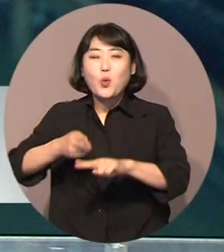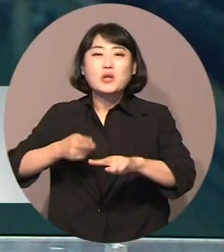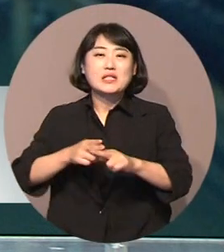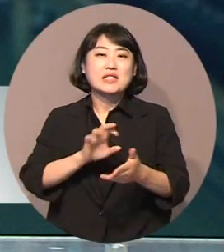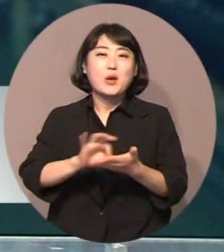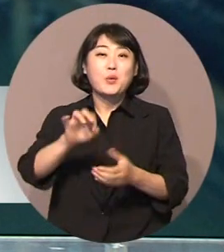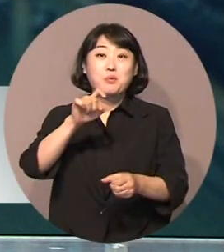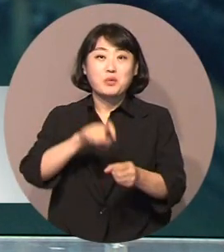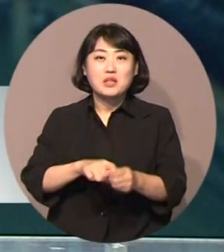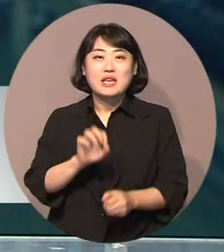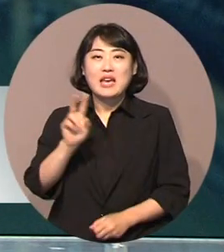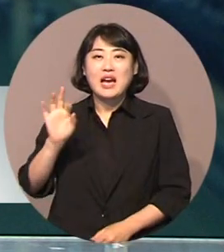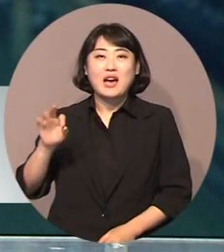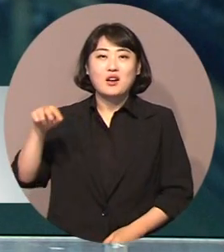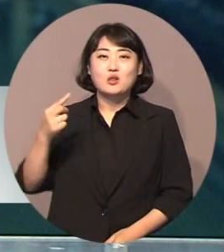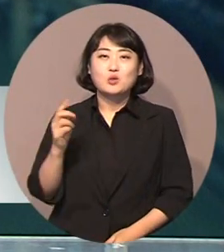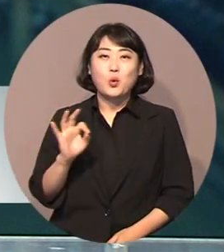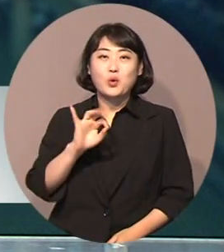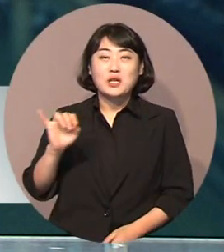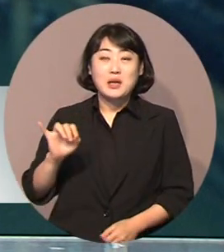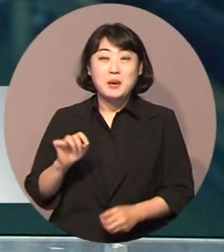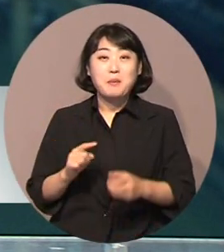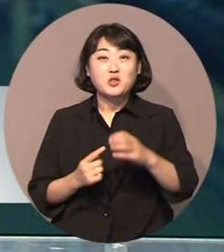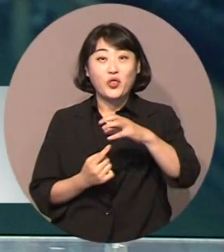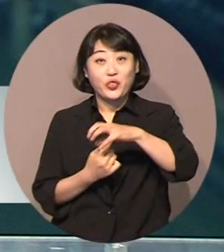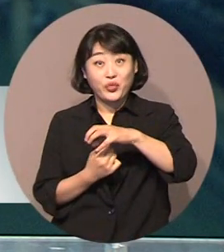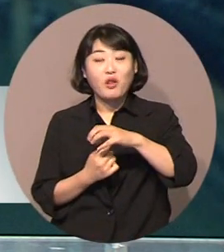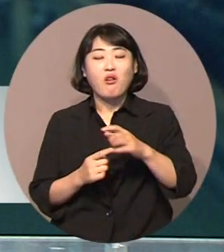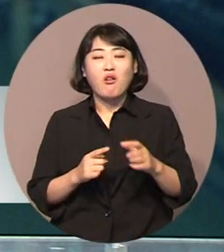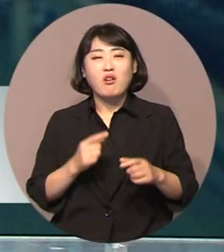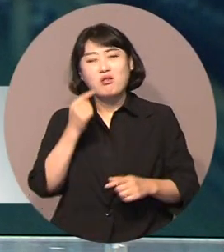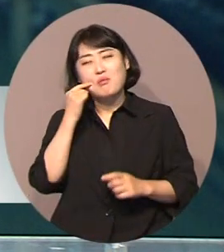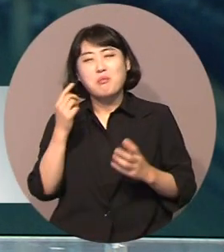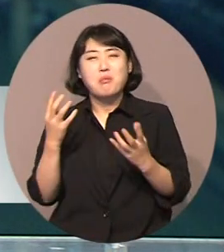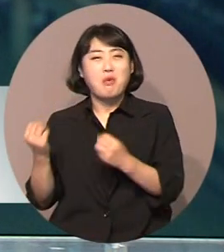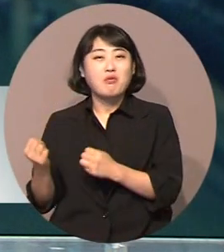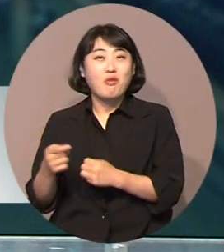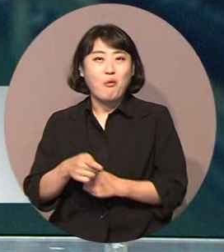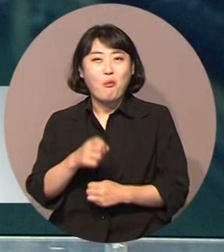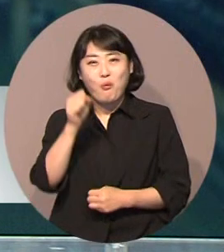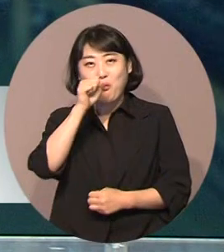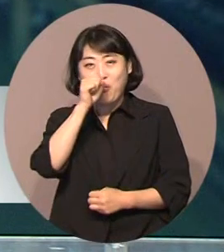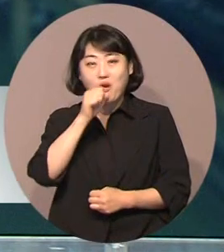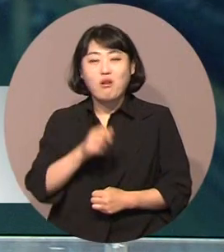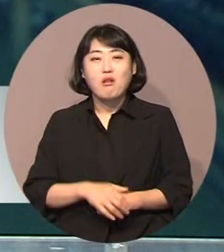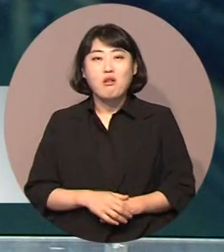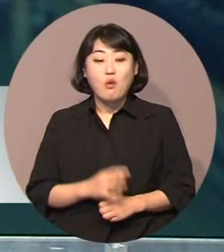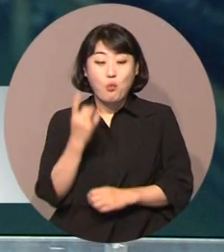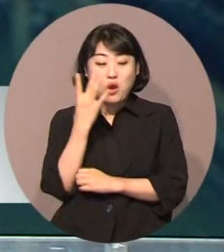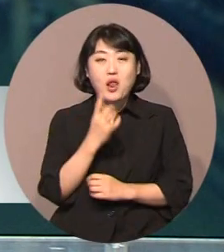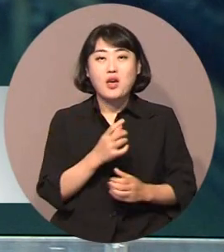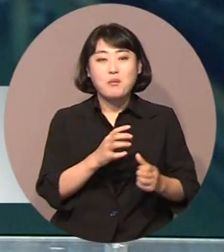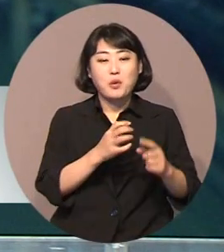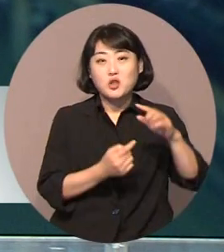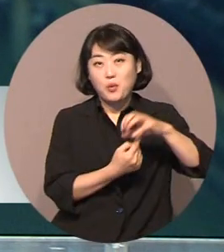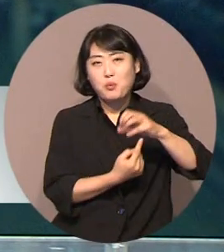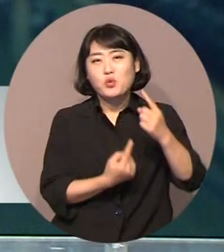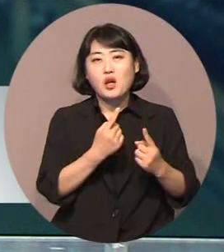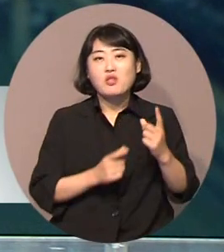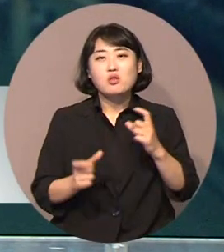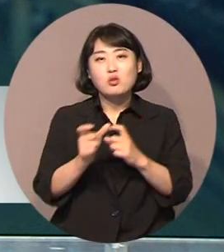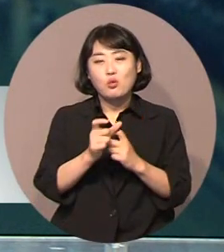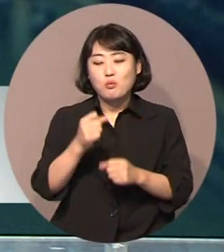쓰이는 양송이버섯은 인기가 많은 버섯 중 하나인데요 기존 양송이버섯보다 생산량도 많고 단단해